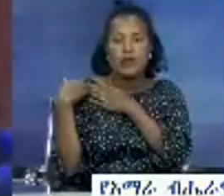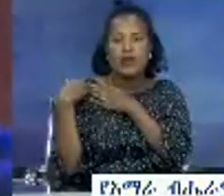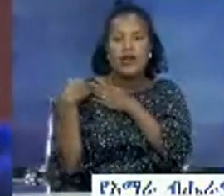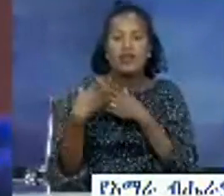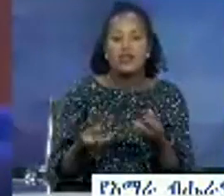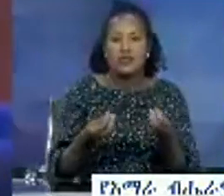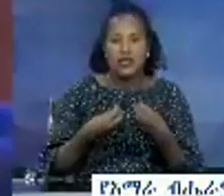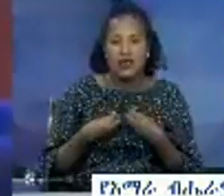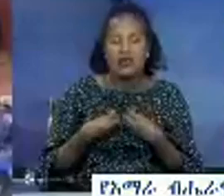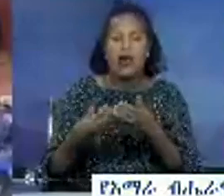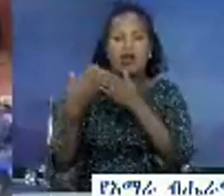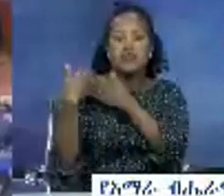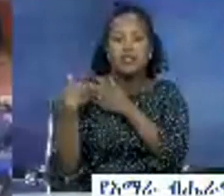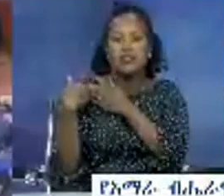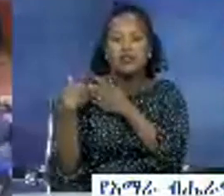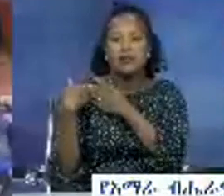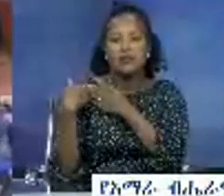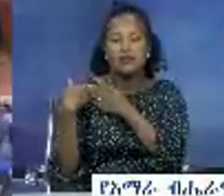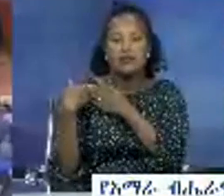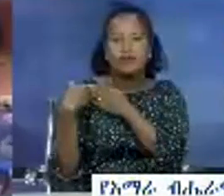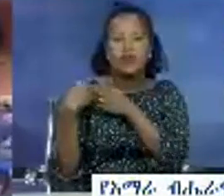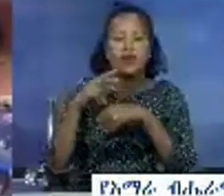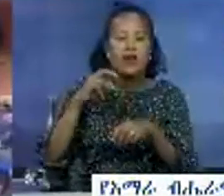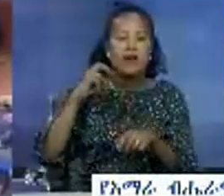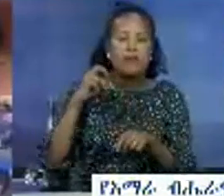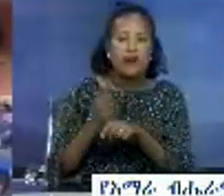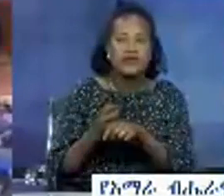የተጣለብኝን ኃላፊነት ከባድ